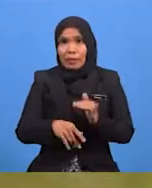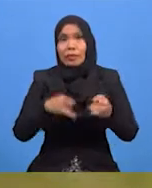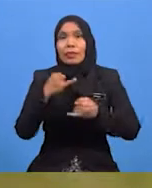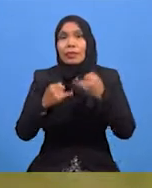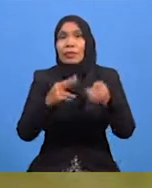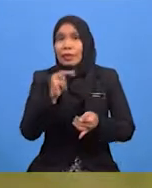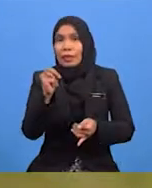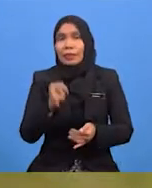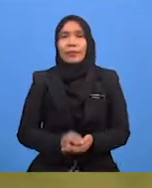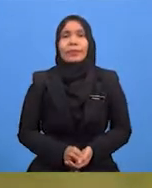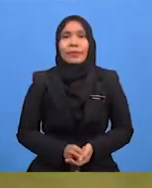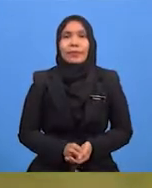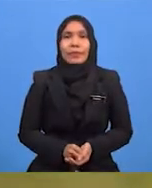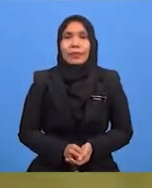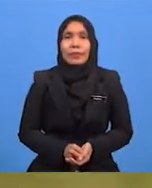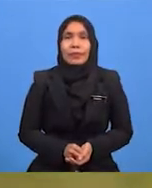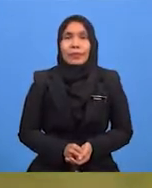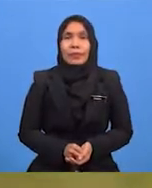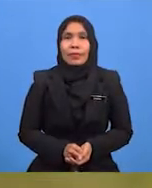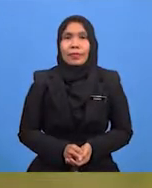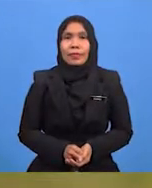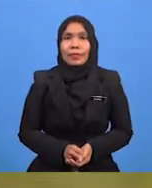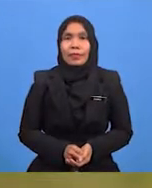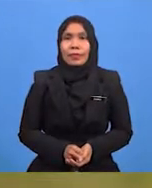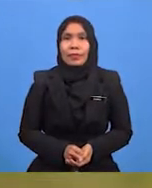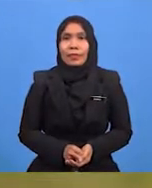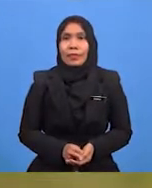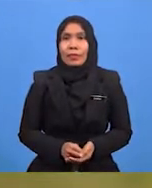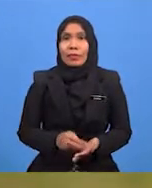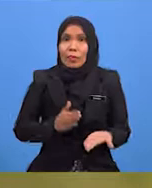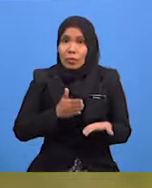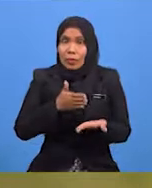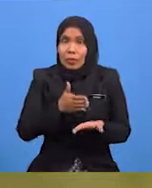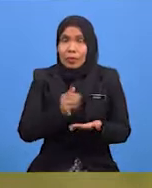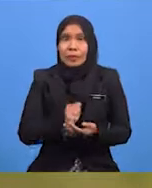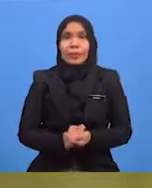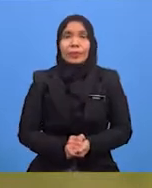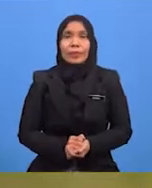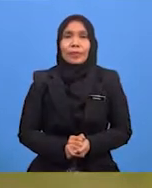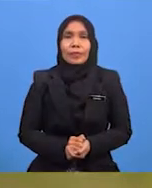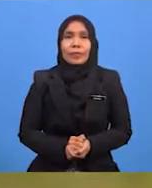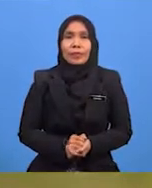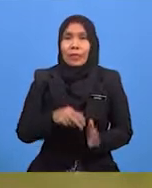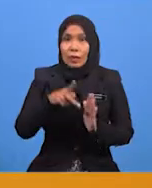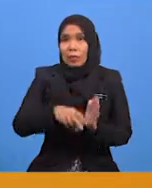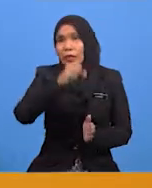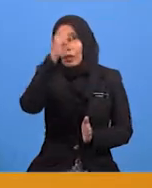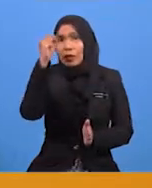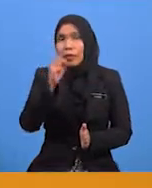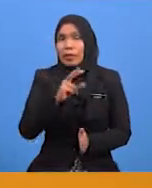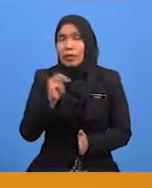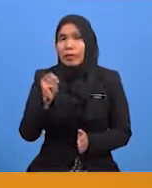hari ini dengan mengkaji persoalan yang terdapat dalam sajak pula. Persoalan